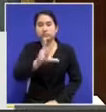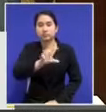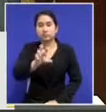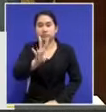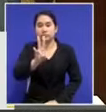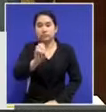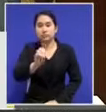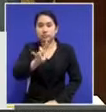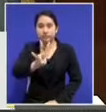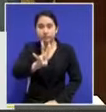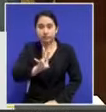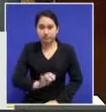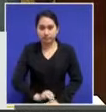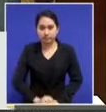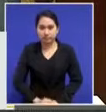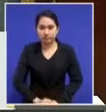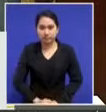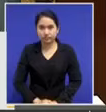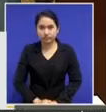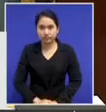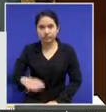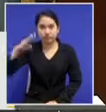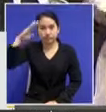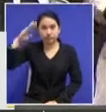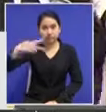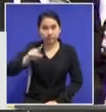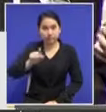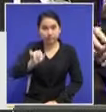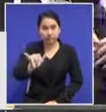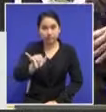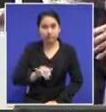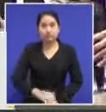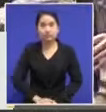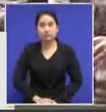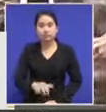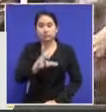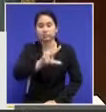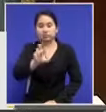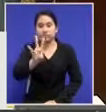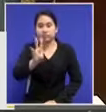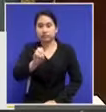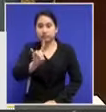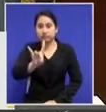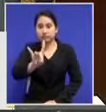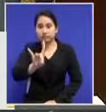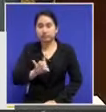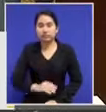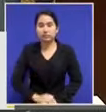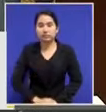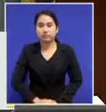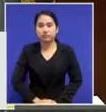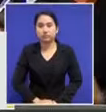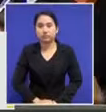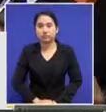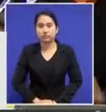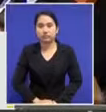พลเอกพิสิทธิ์สิทธิสาร พลเอกประยุทธ์จันทร์โอชาครับ 378นายพีระเดชคำสมุท